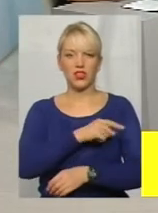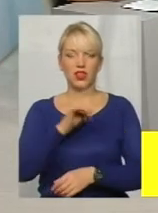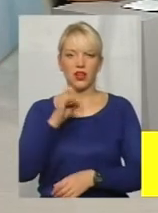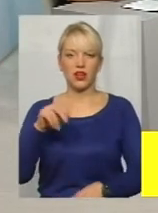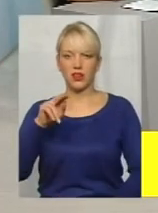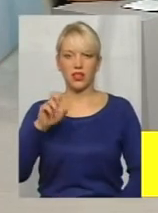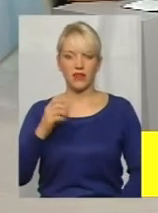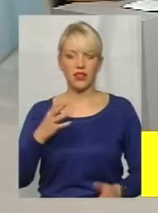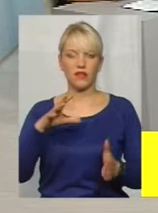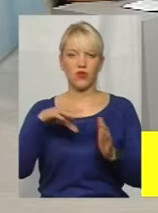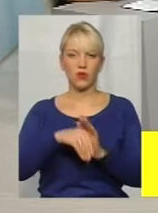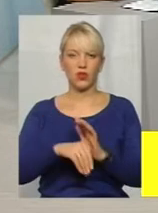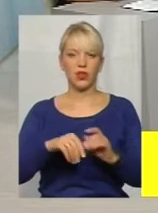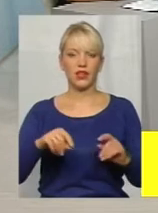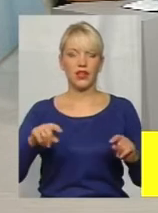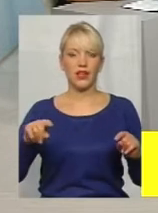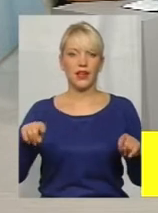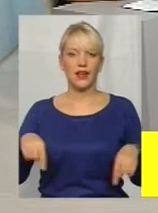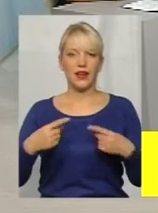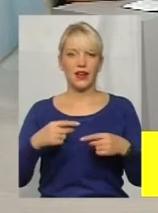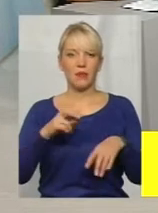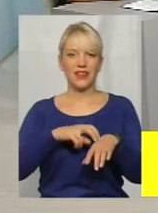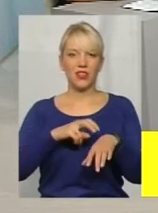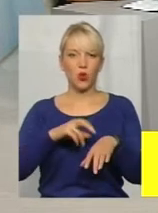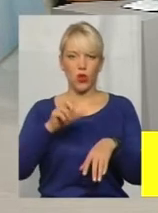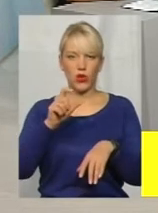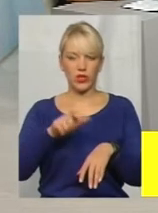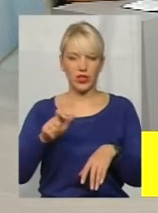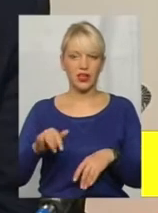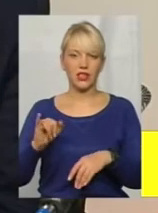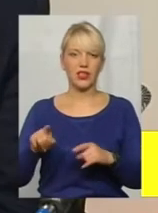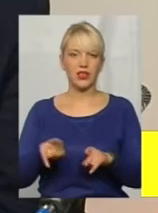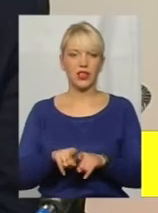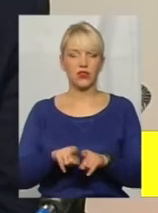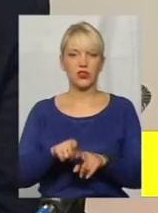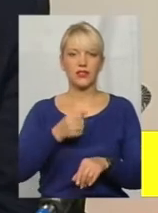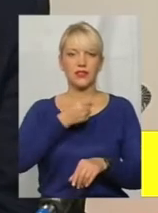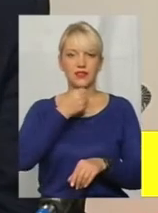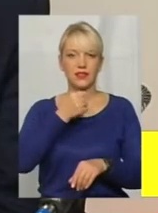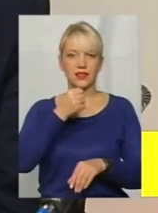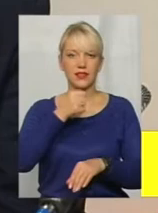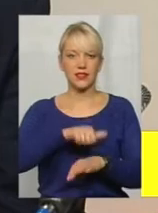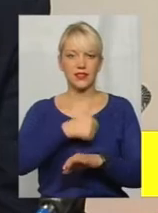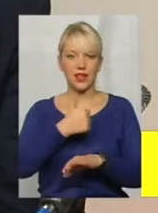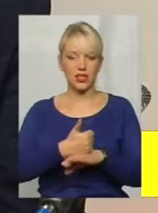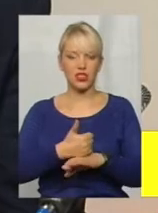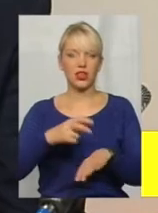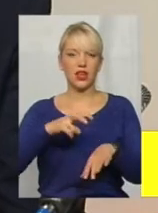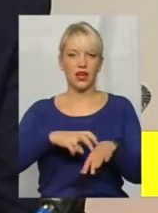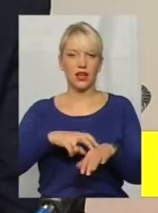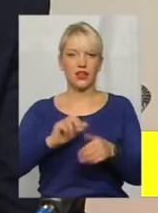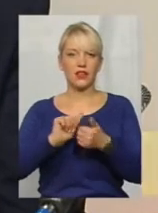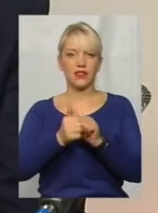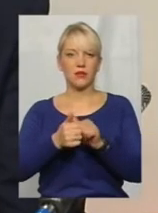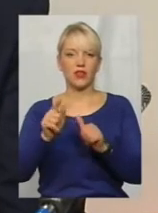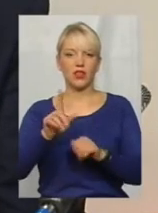до складу якої входили реаніматологи, вони входять, і старший лікар зміни, який тоді